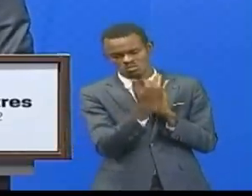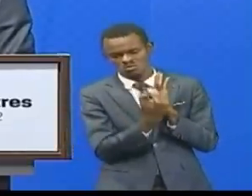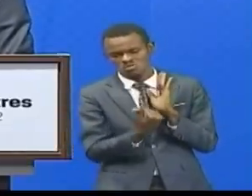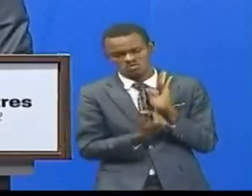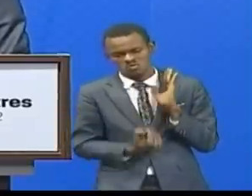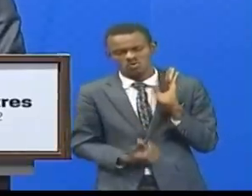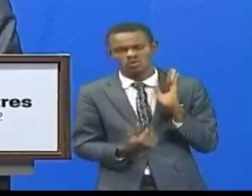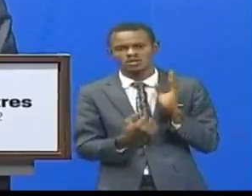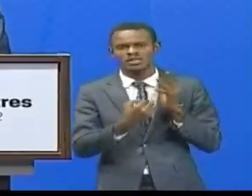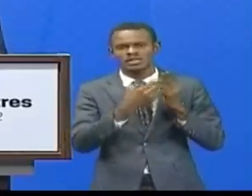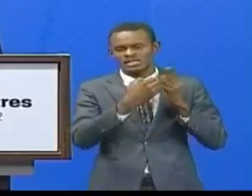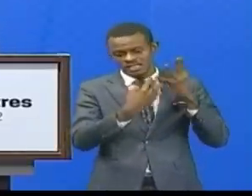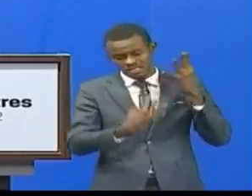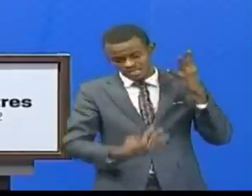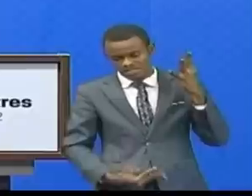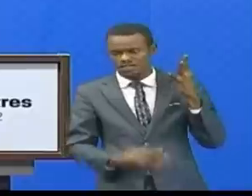prévisionnel.